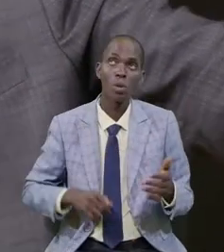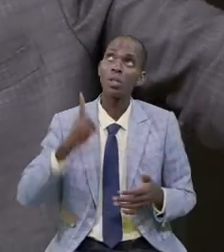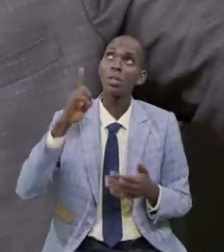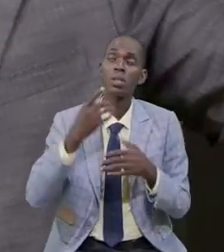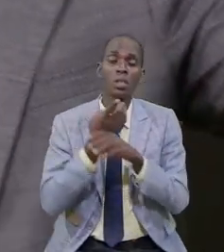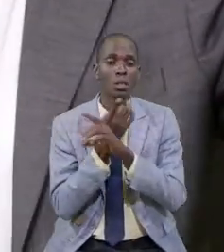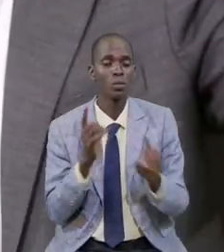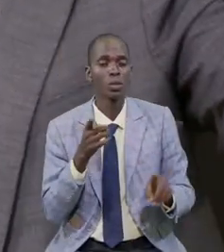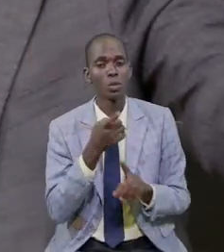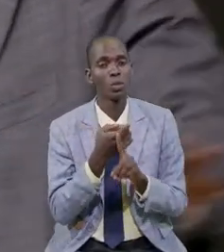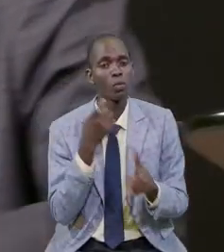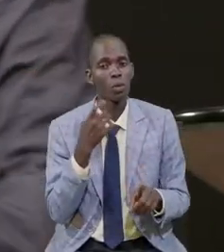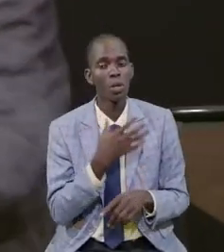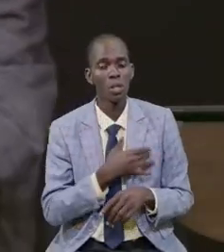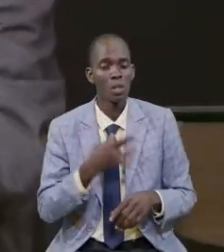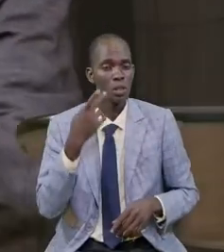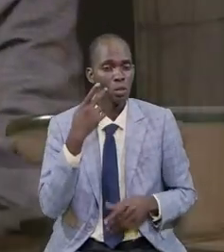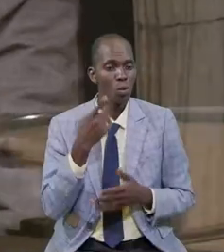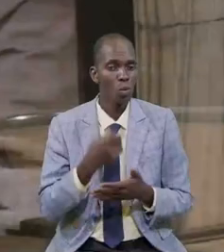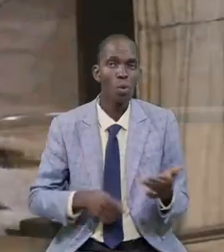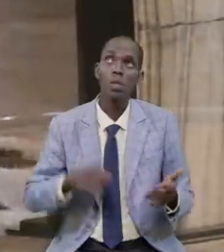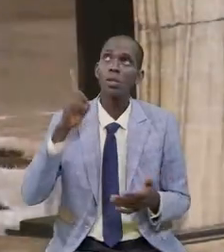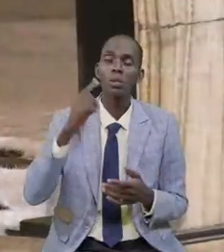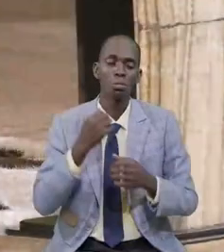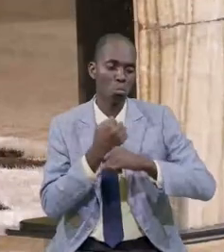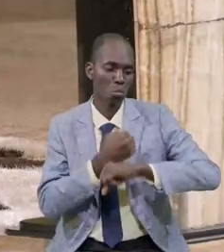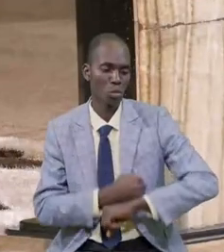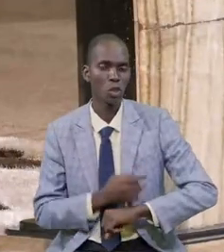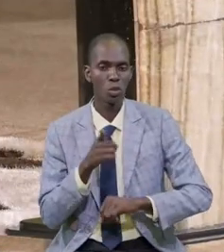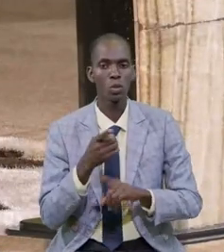regardez ce qui vous a délivré. Regardez